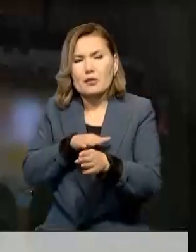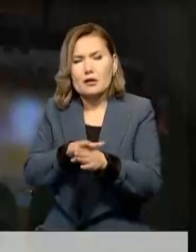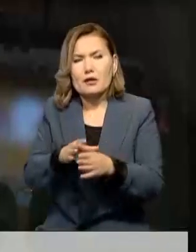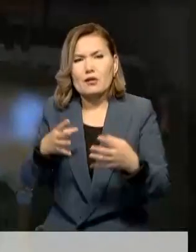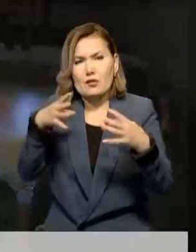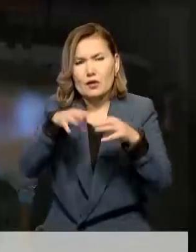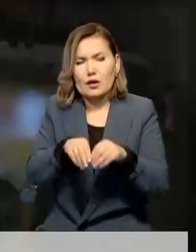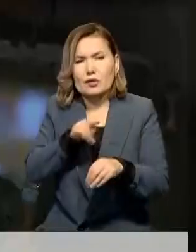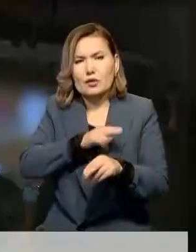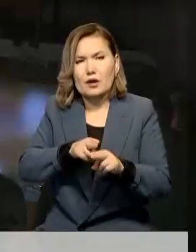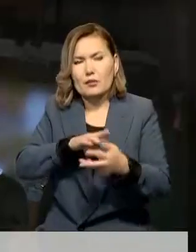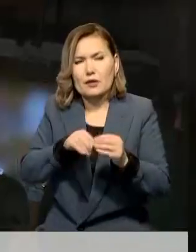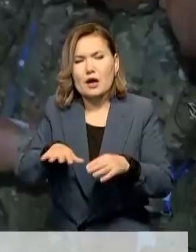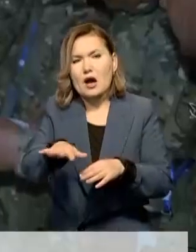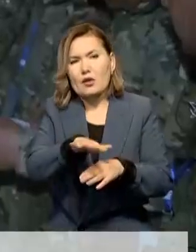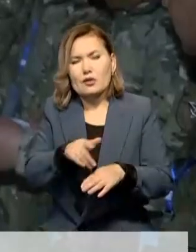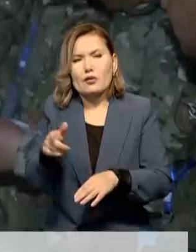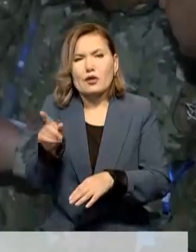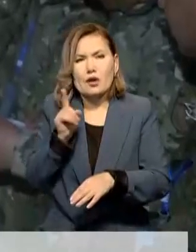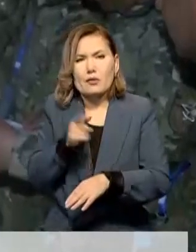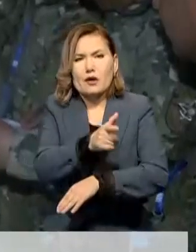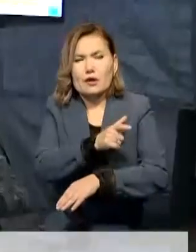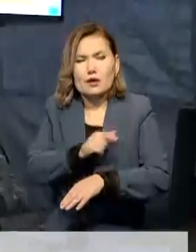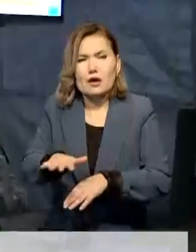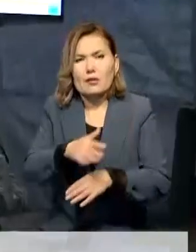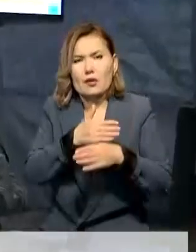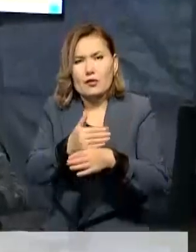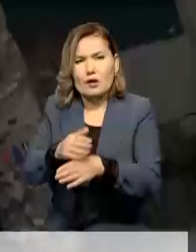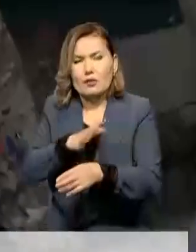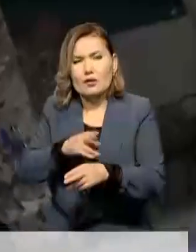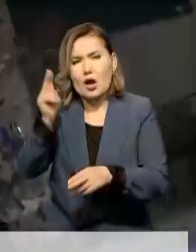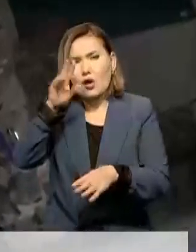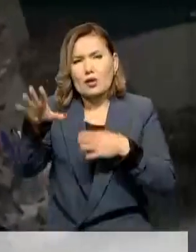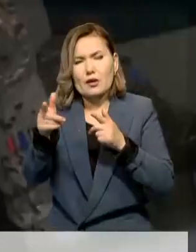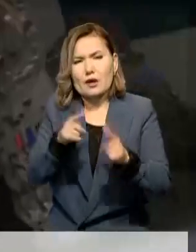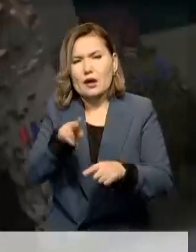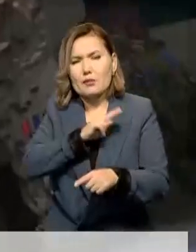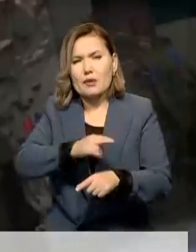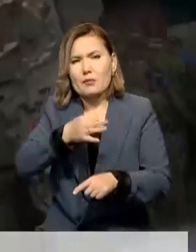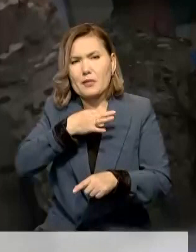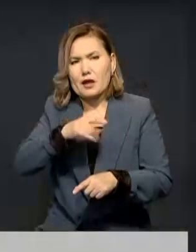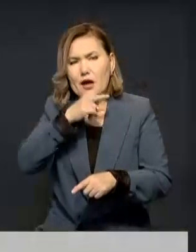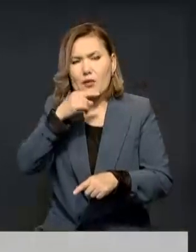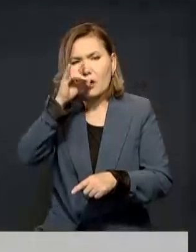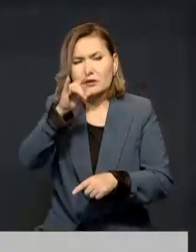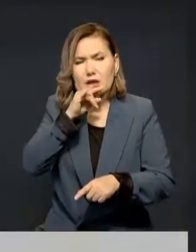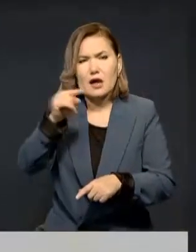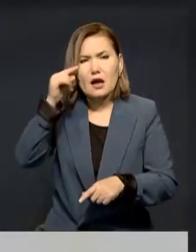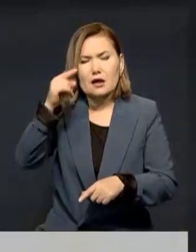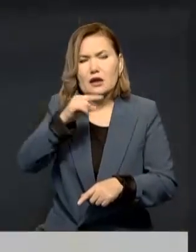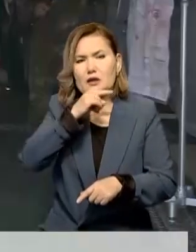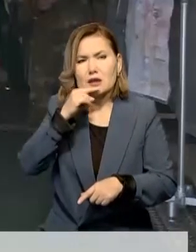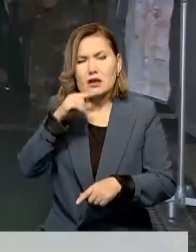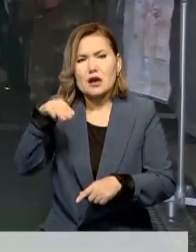бірлесе шешті. Олар жергілікті аумақты күзетіп, гуманитарлық көмек көрсетті. Оқу-жаттығу жұмыстарына Беларусь, Қазақстан, Қырғызстан